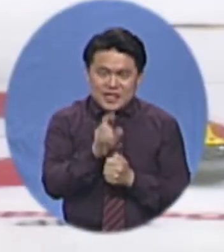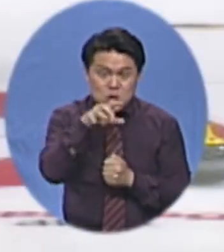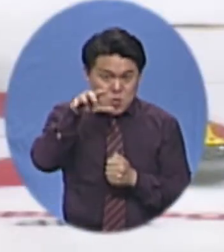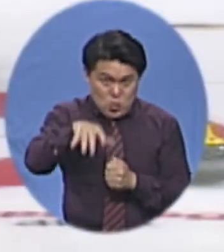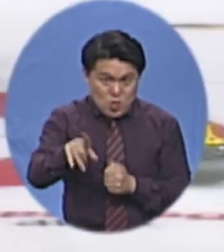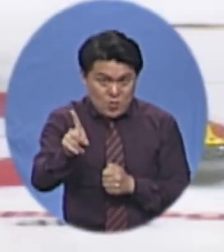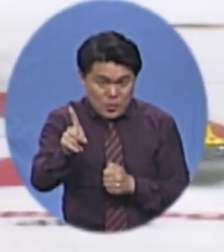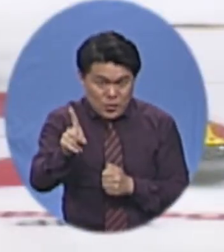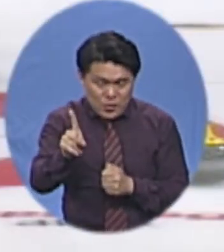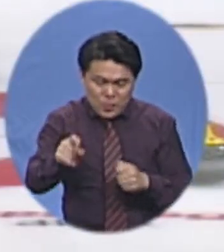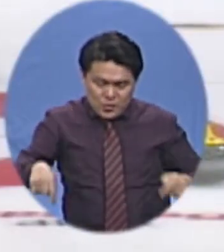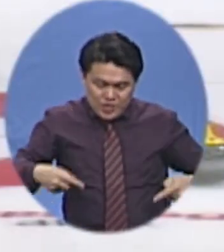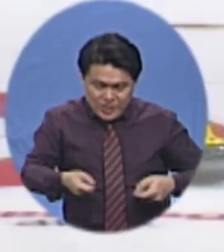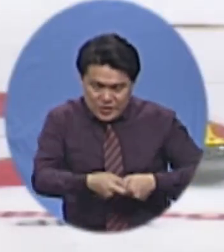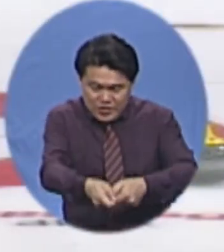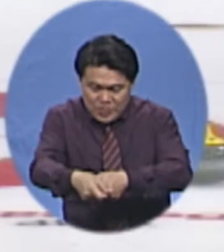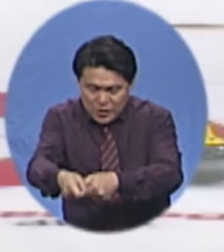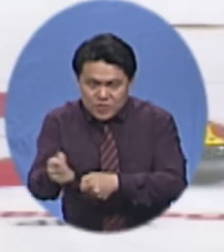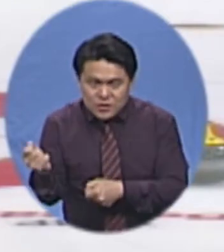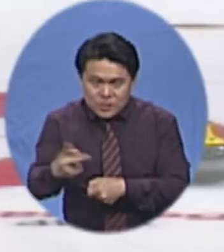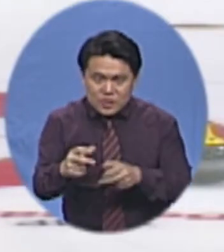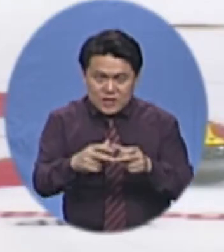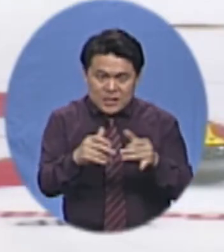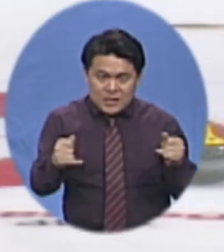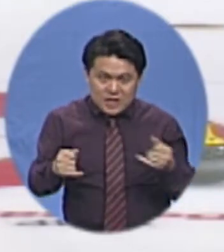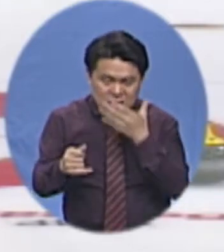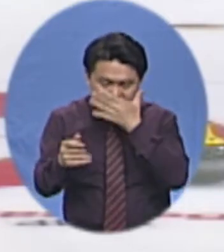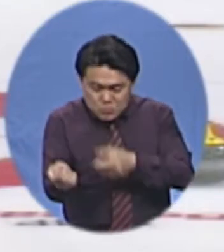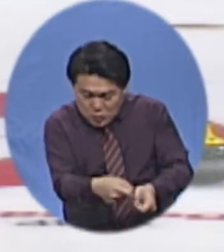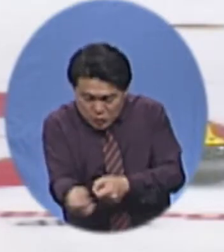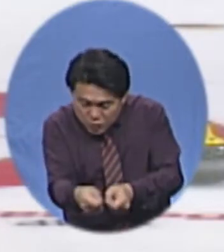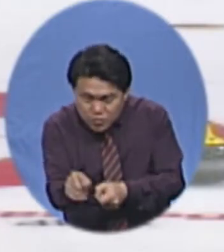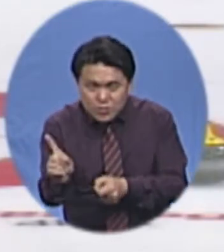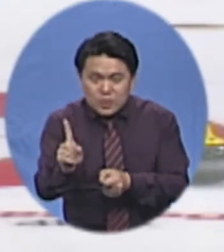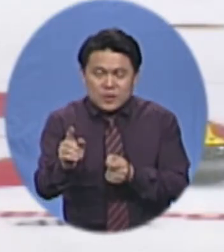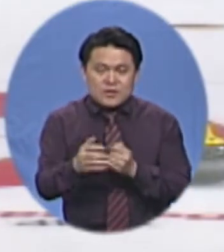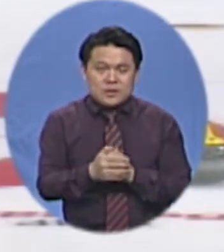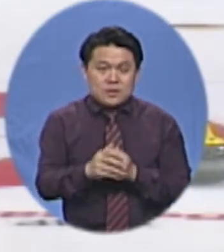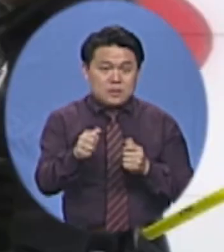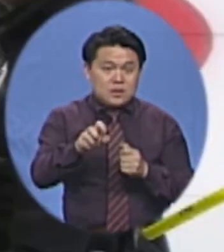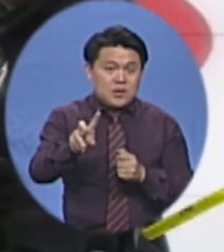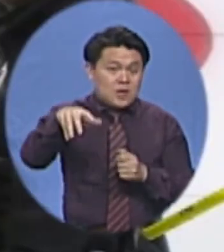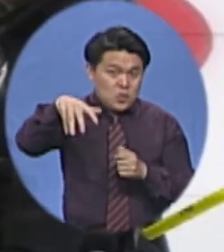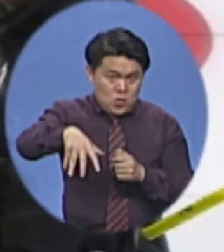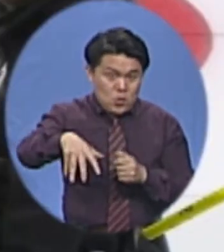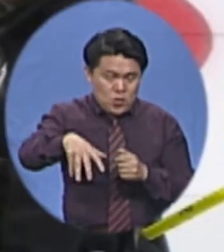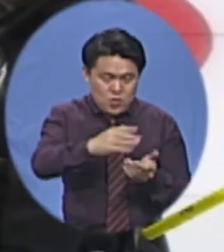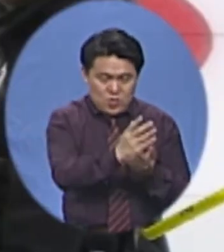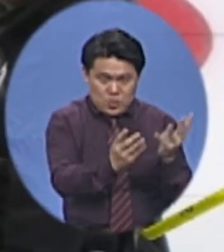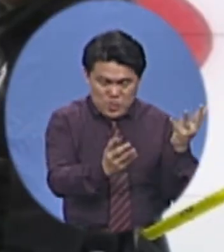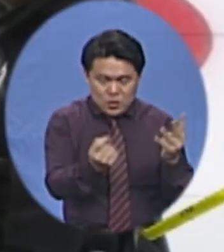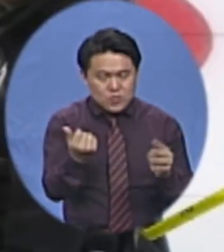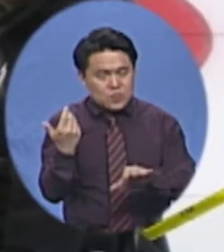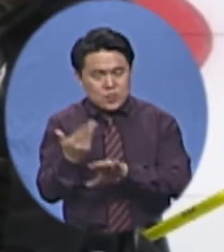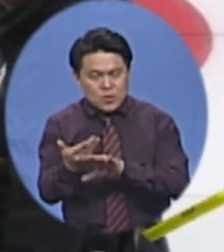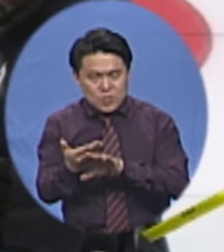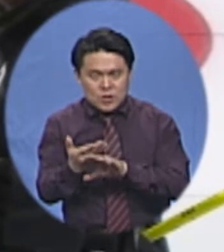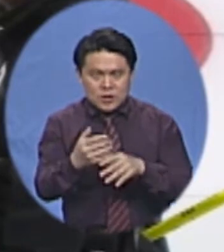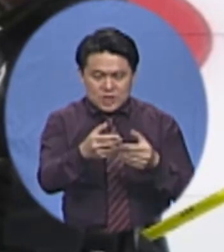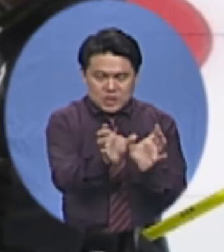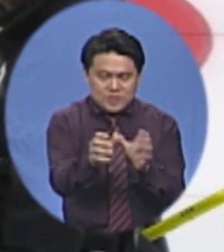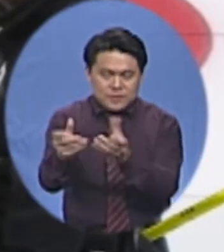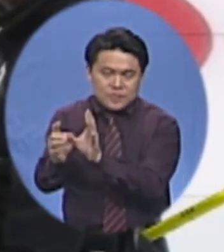강릉에서 펼쳐질 휠체어 컬링과 장애인 아이스하키의 경우에는 평창에서 열리는 네 종목과 달리